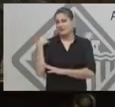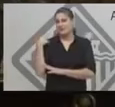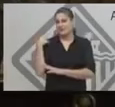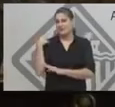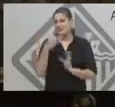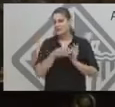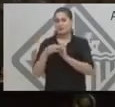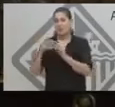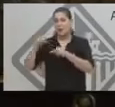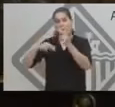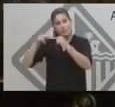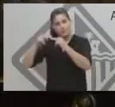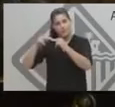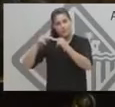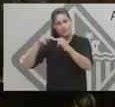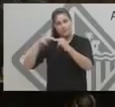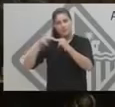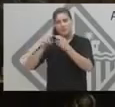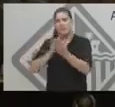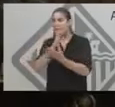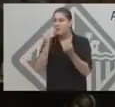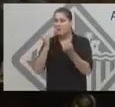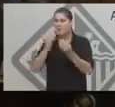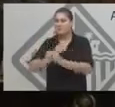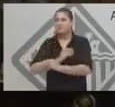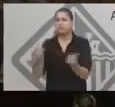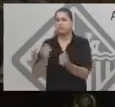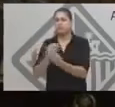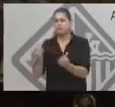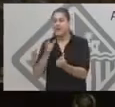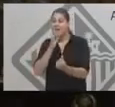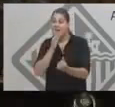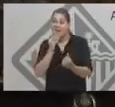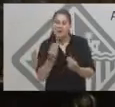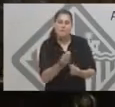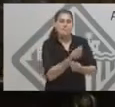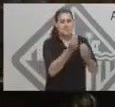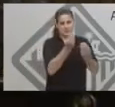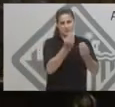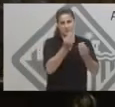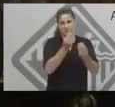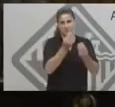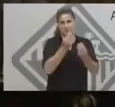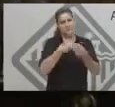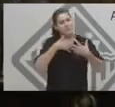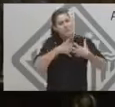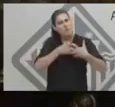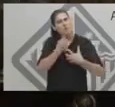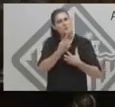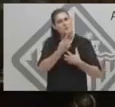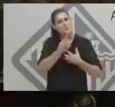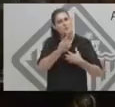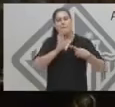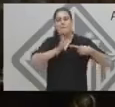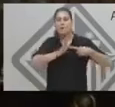relació a l'urbanisme i de destrucció del medi ambient i lo que ha estat ara. I sobretot simbolitzant amb una lluita, la del Molinar Port